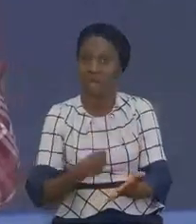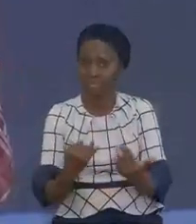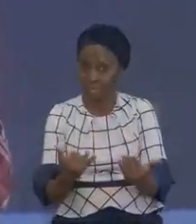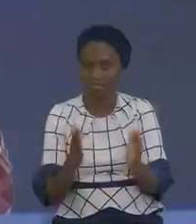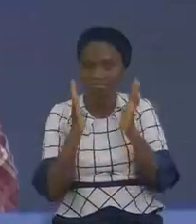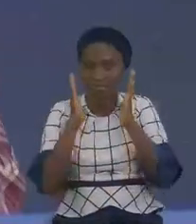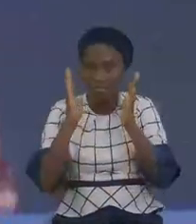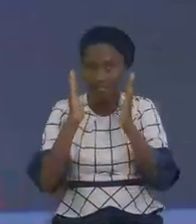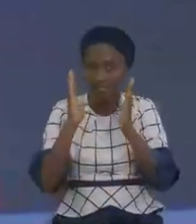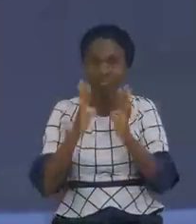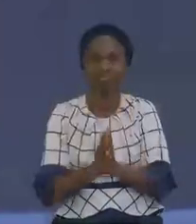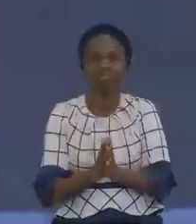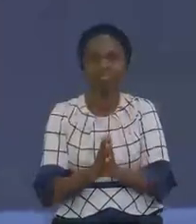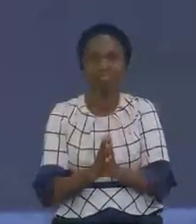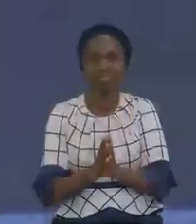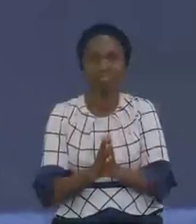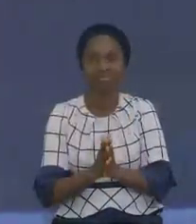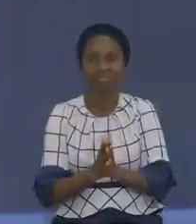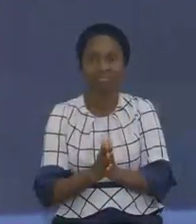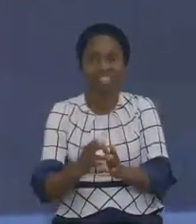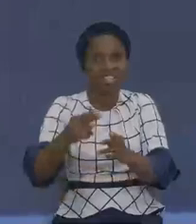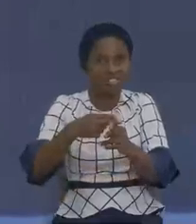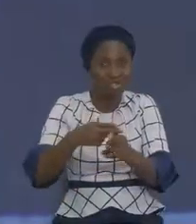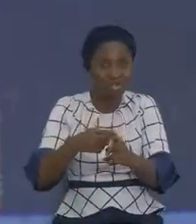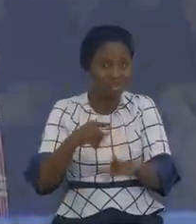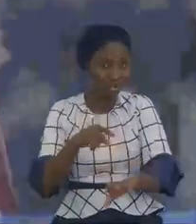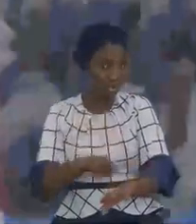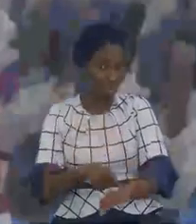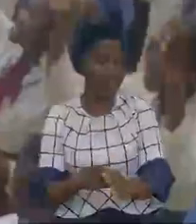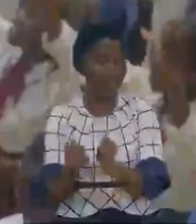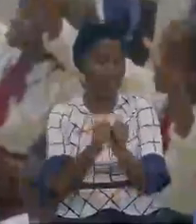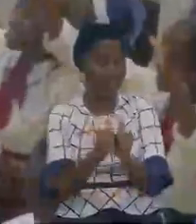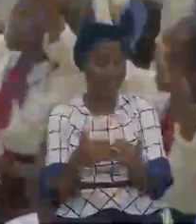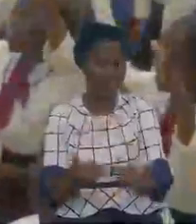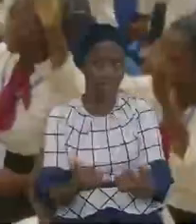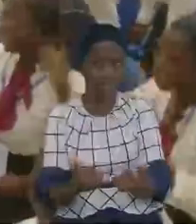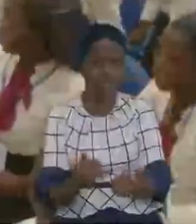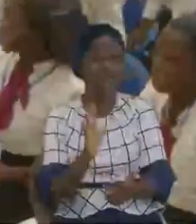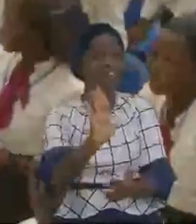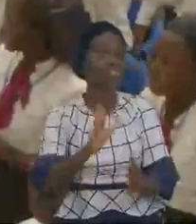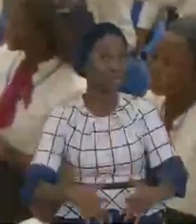En un moment, un bref moment ensemble, et ta vie montera.